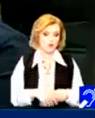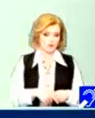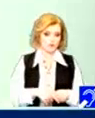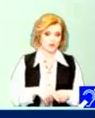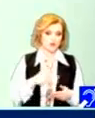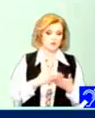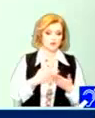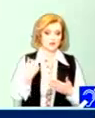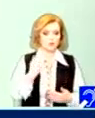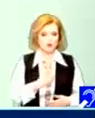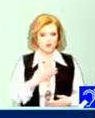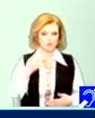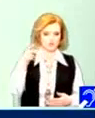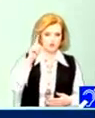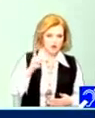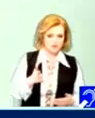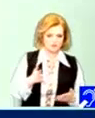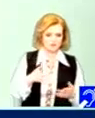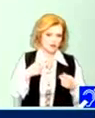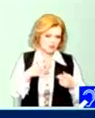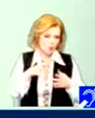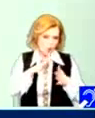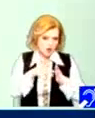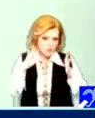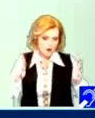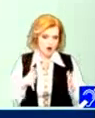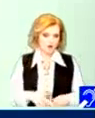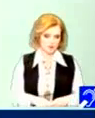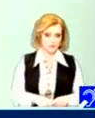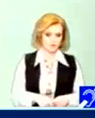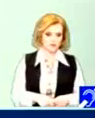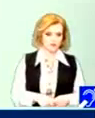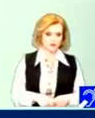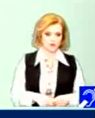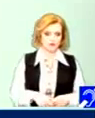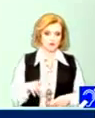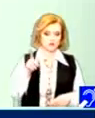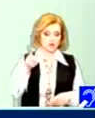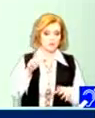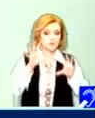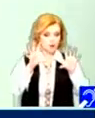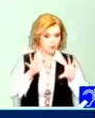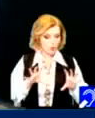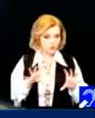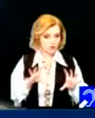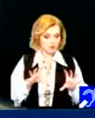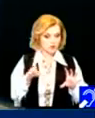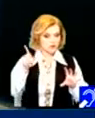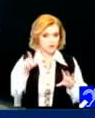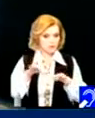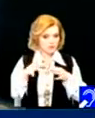sau la București sau la Berlin sau în alte orașe. Deci se înseamnă asta că acolo legislația nu permite sau e o tradiție?